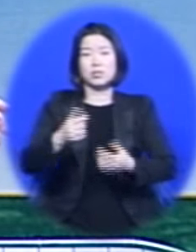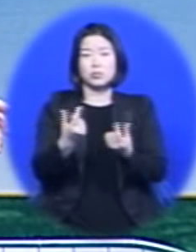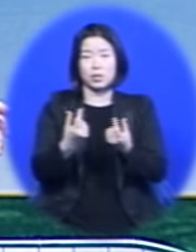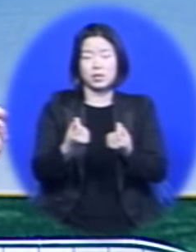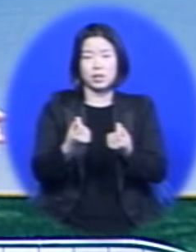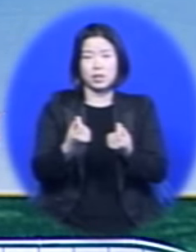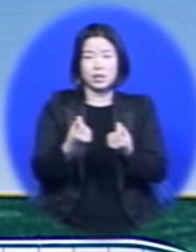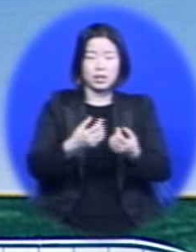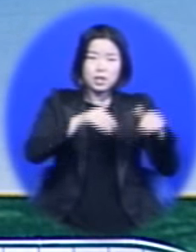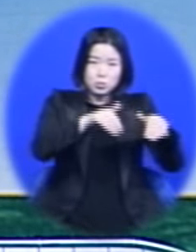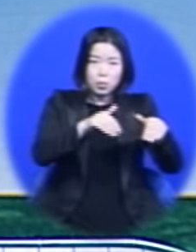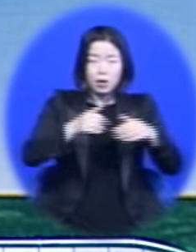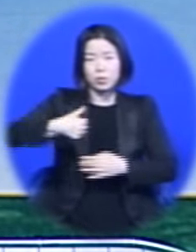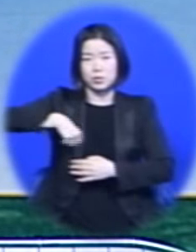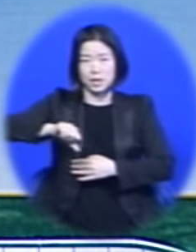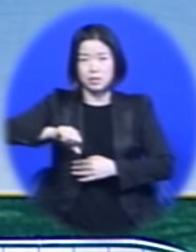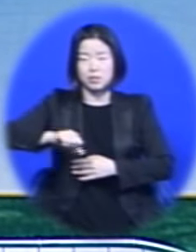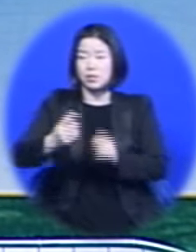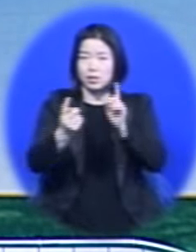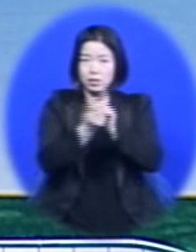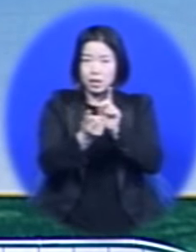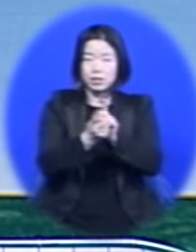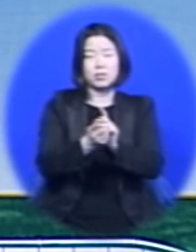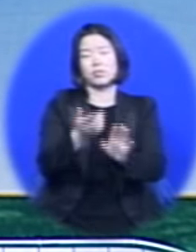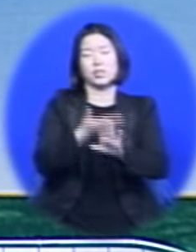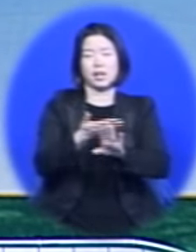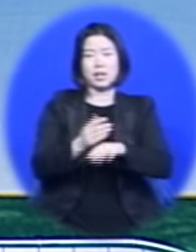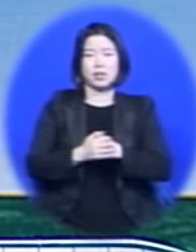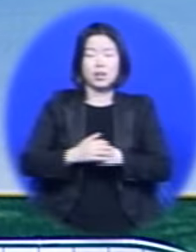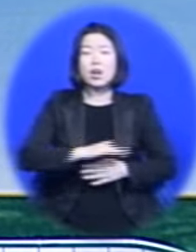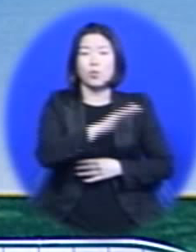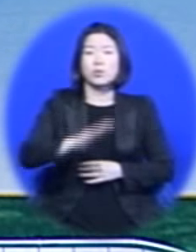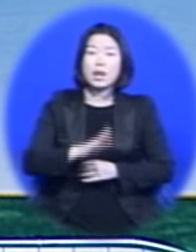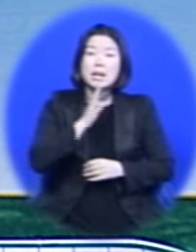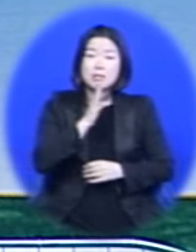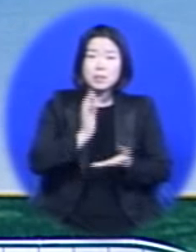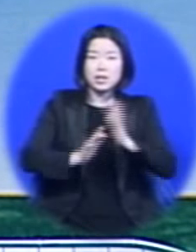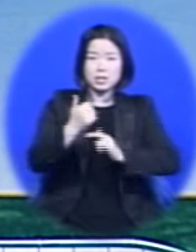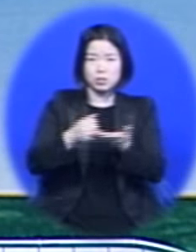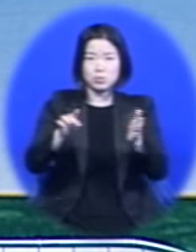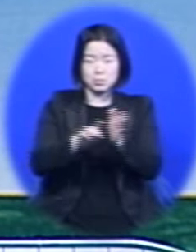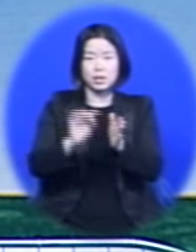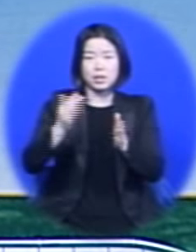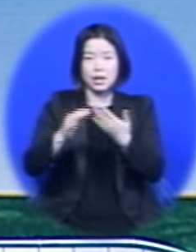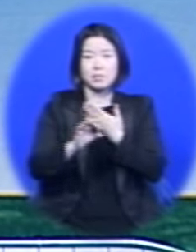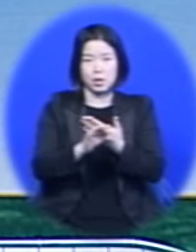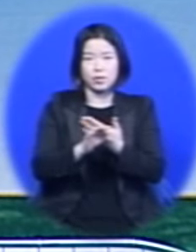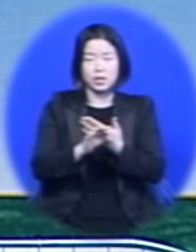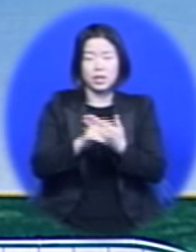다르지요. 우리가 정말 예수님을 믿게 되면 정말 예수님을